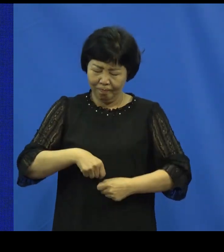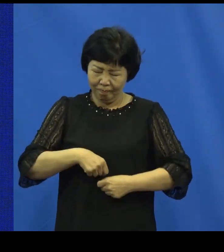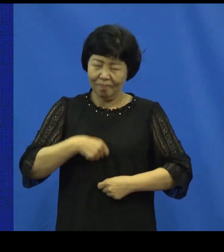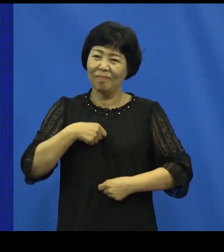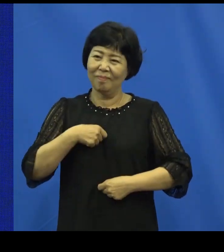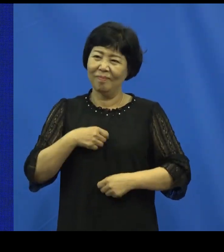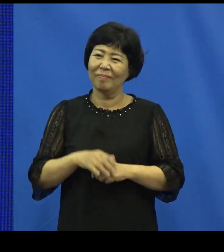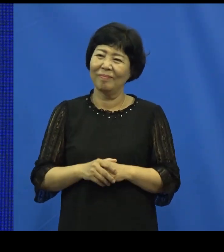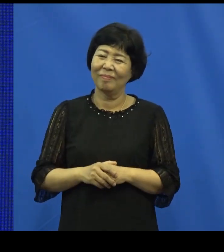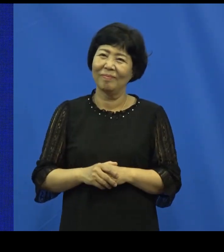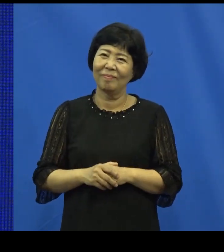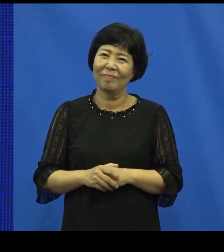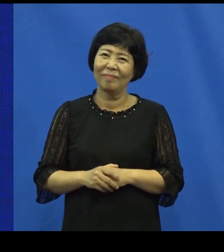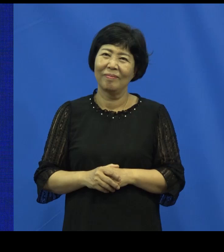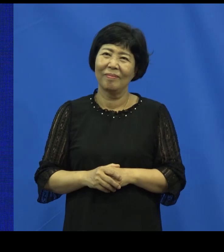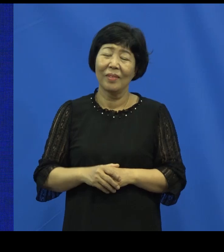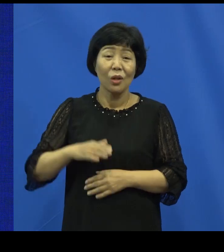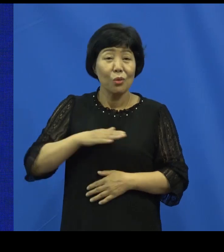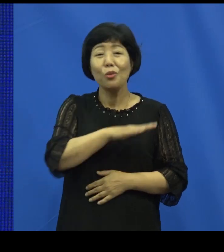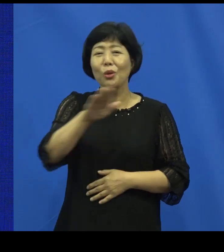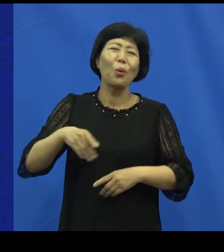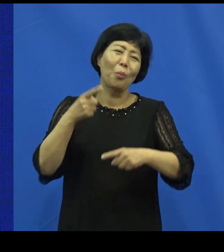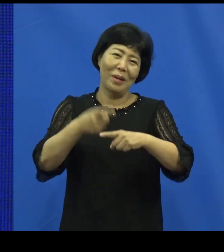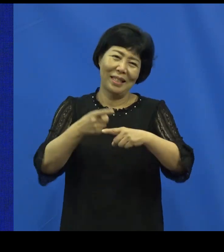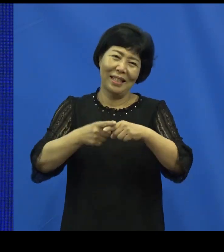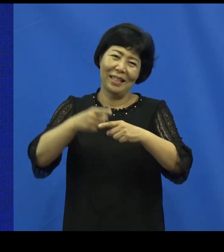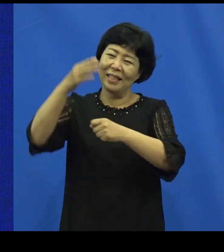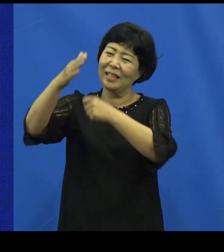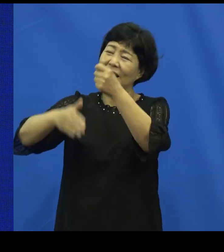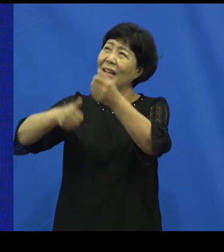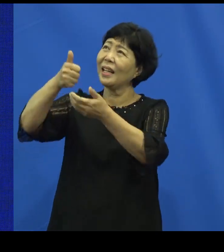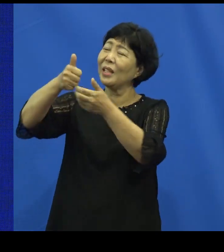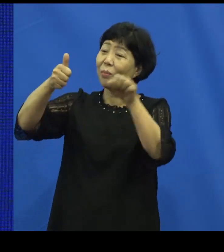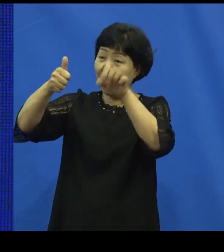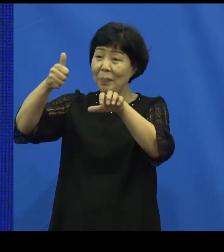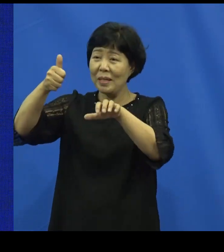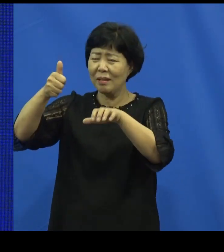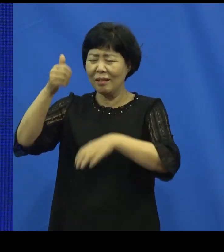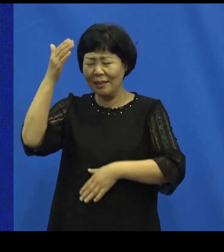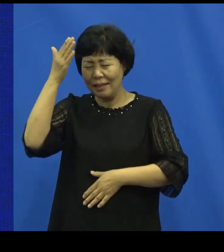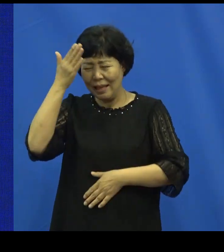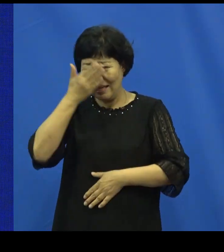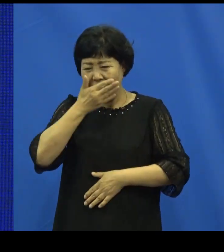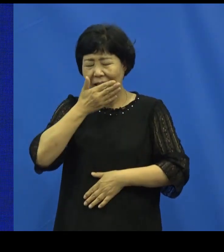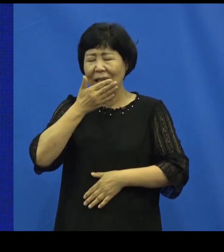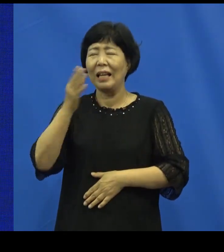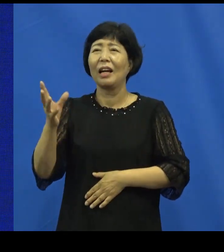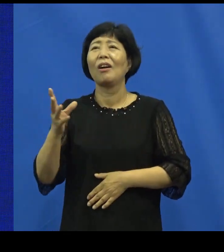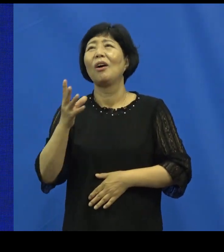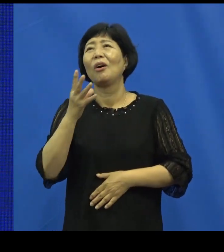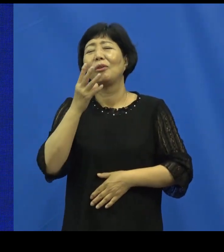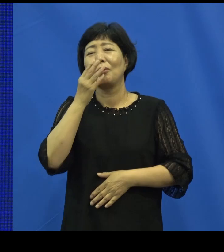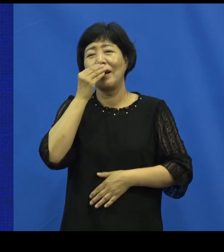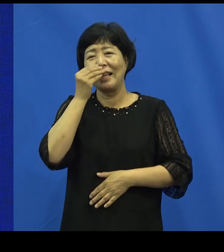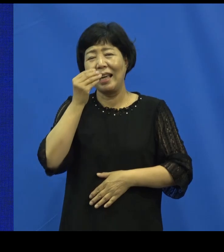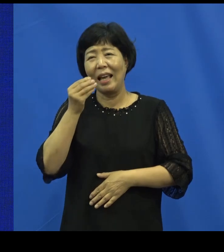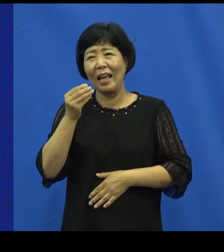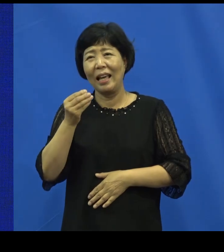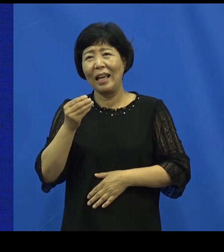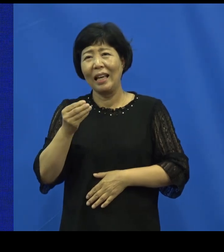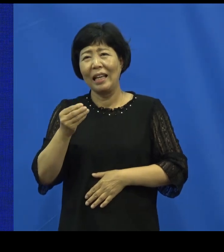여러분, 오늘 우리가 하나님 앞에서 신실하게 코람데오의 정신으로 살아가고 그분 앞에서 고결하고 순결하고 거룩하고 때에 묻지